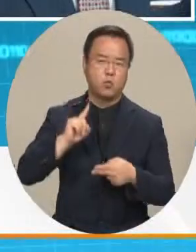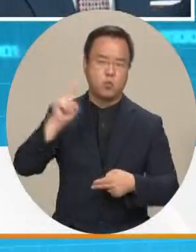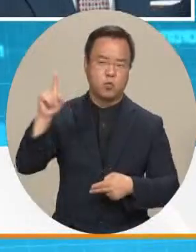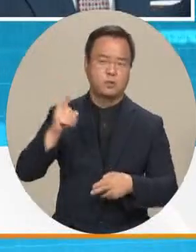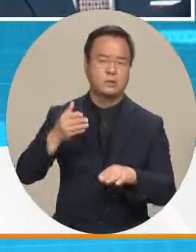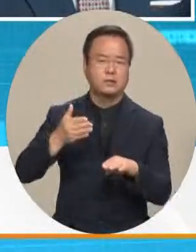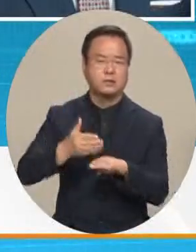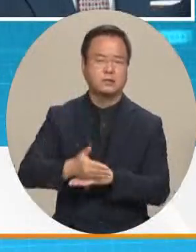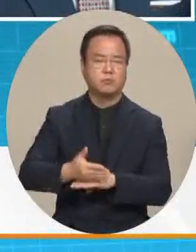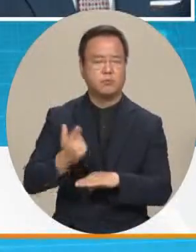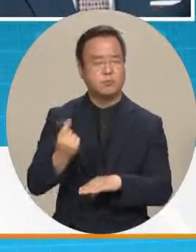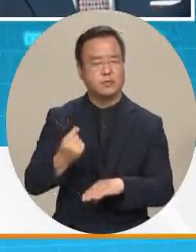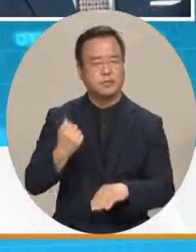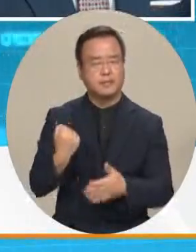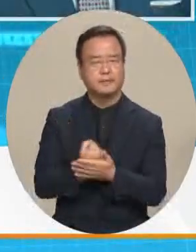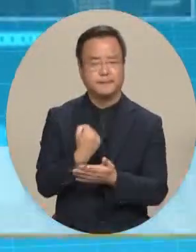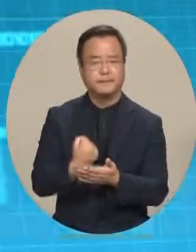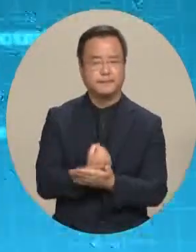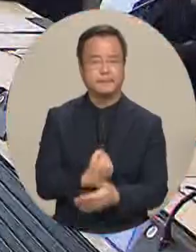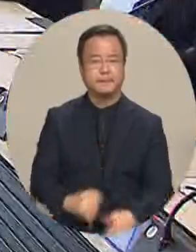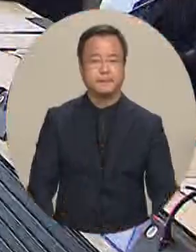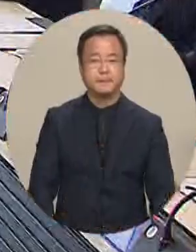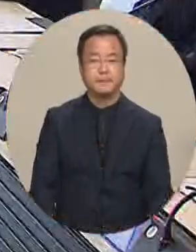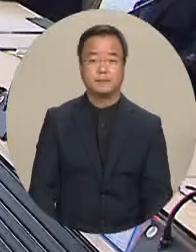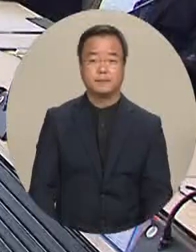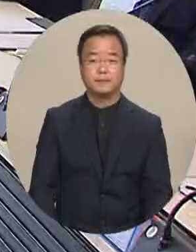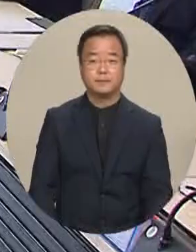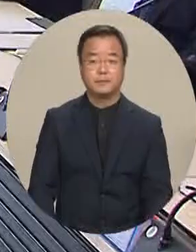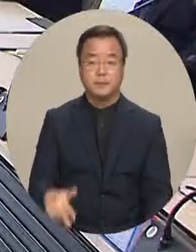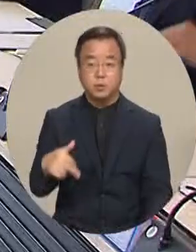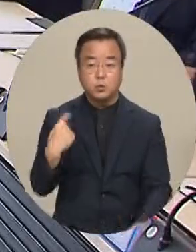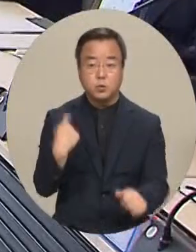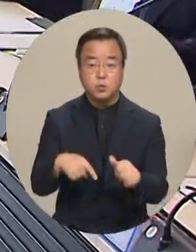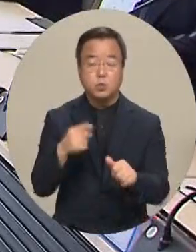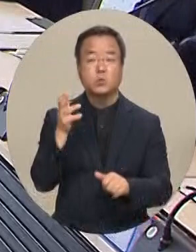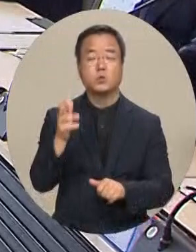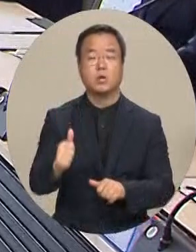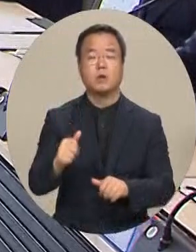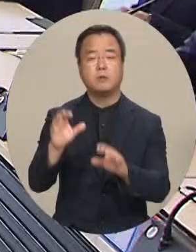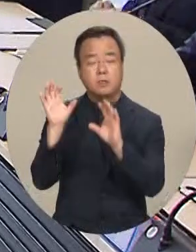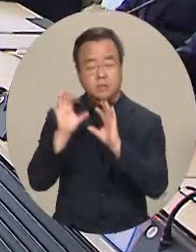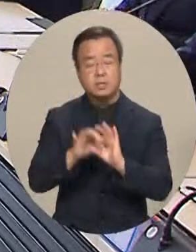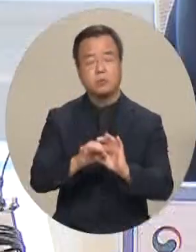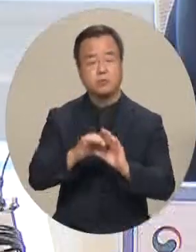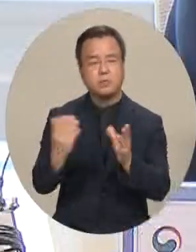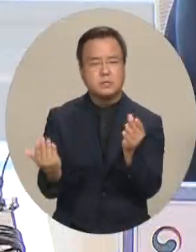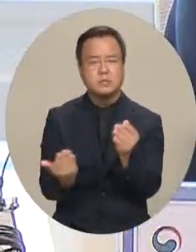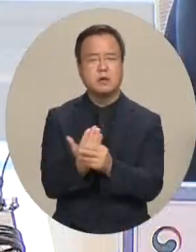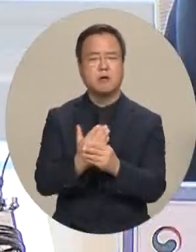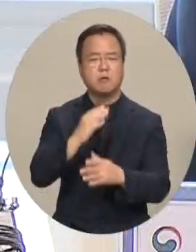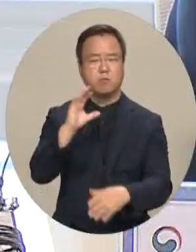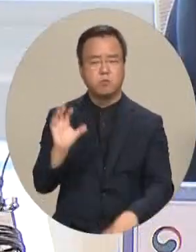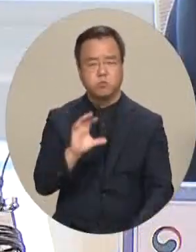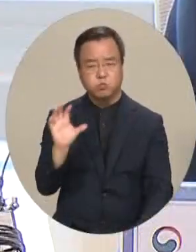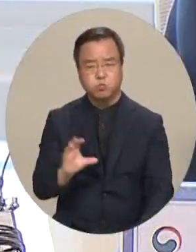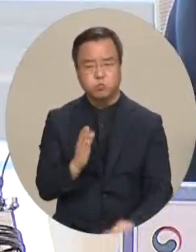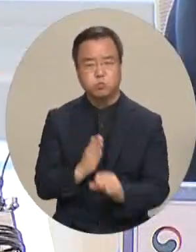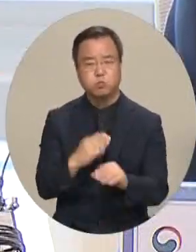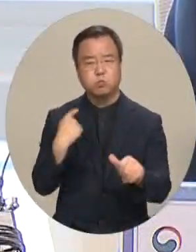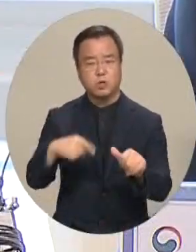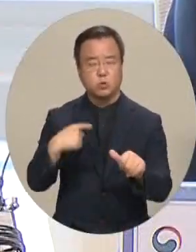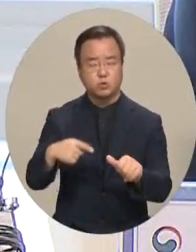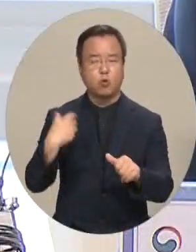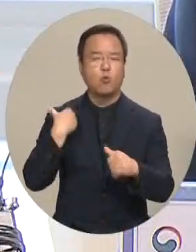좀 늦은 감이 있다라는 아쉬움은 있고요 조교육감은 잇따르는 교권 침해 사건에 대해 교육부와 국회의